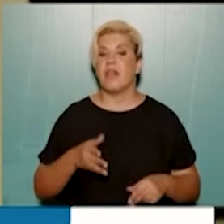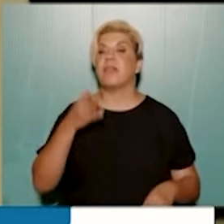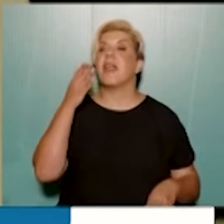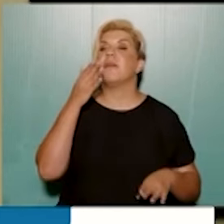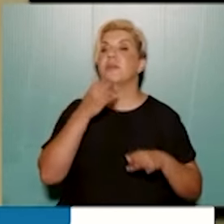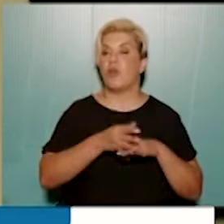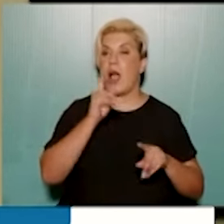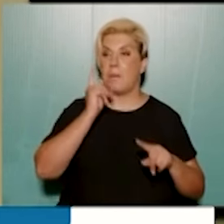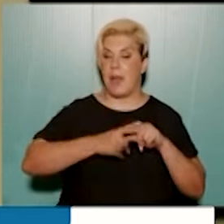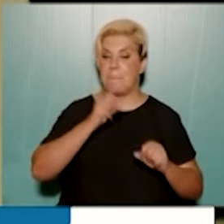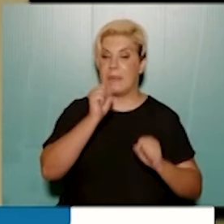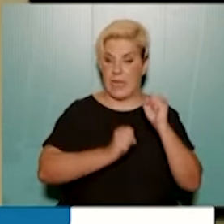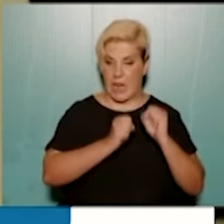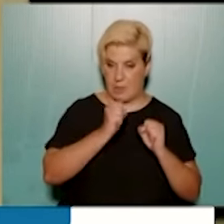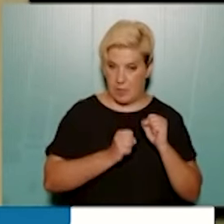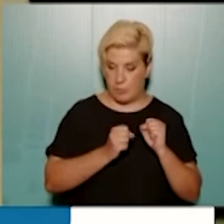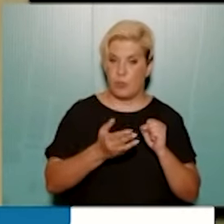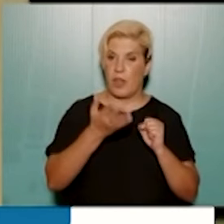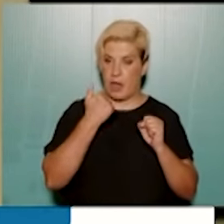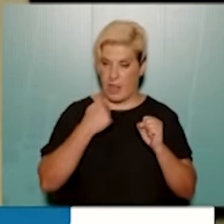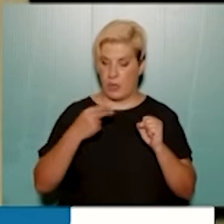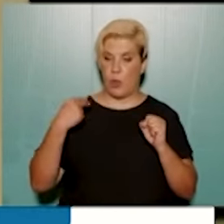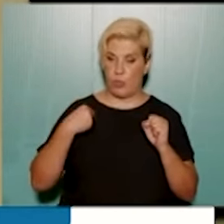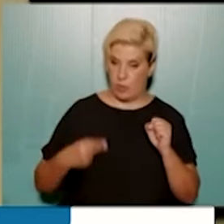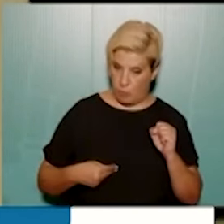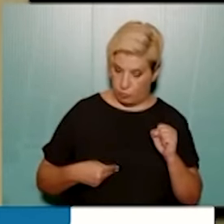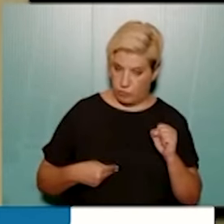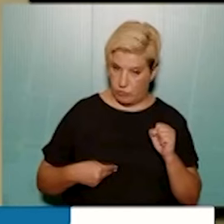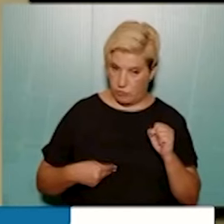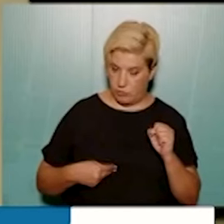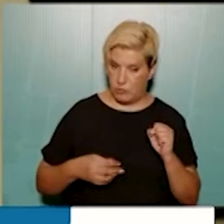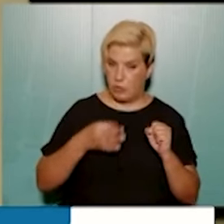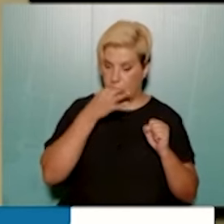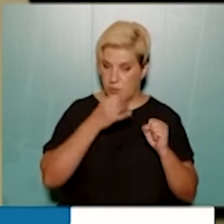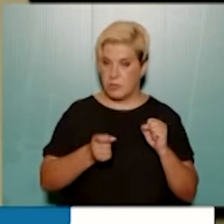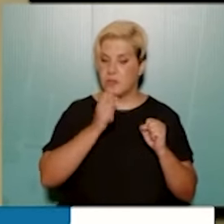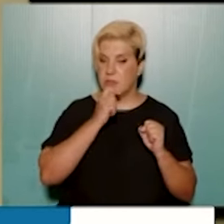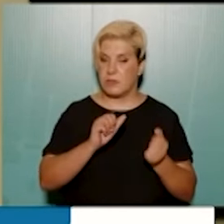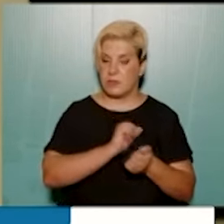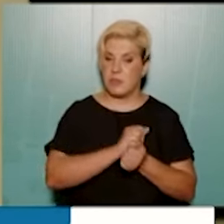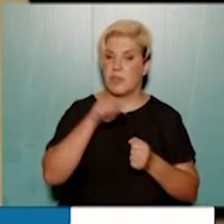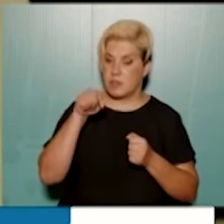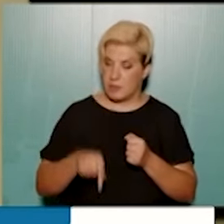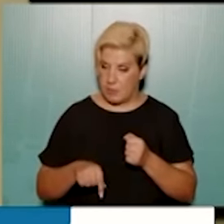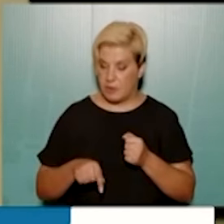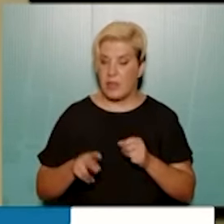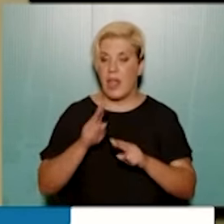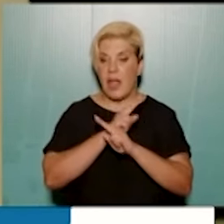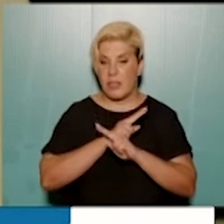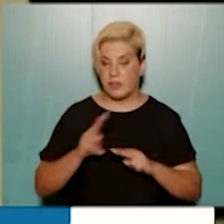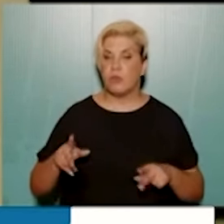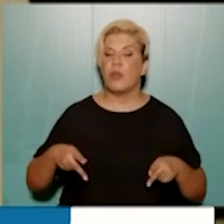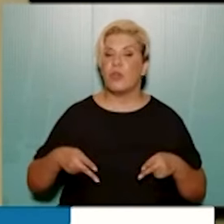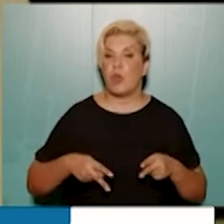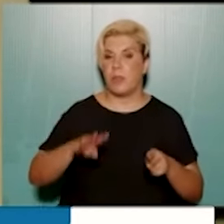απλά μηχανήματα που δεν έχει ο Δήμος, κύριε Δήμαρχε, όπως είπατε και στη συνέντευξή σας και σήμερα, για να καθαριστούν οι δρόμοι και